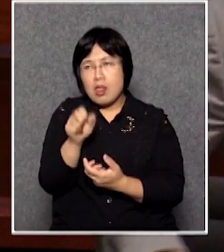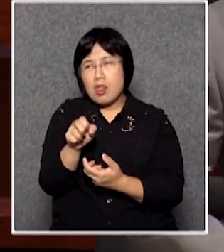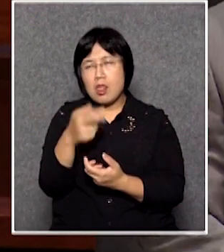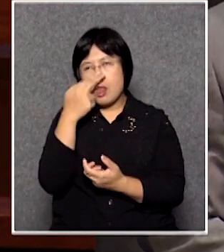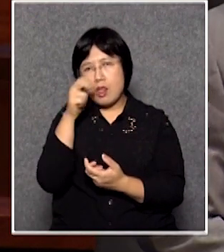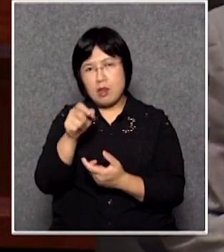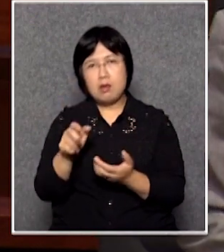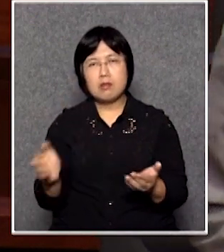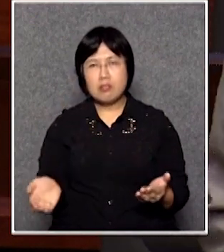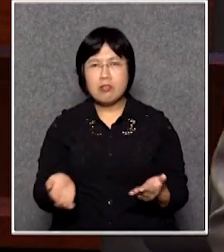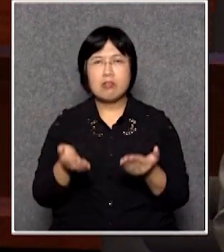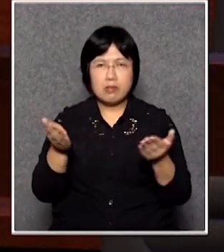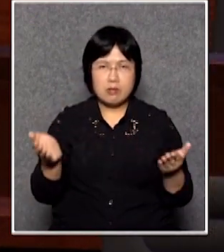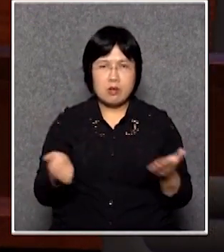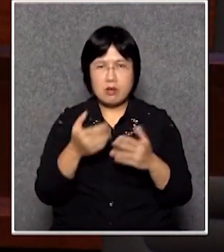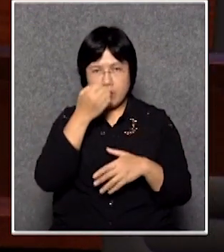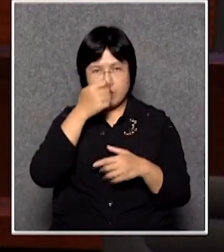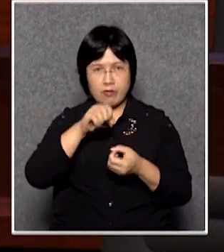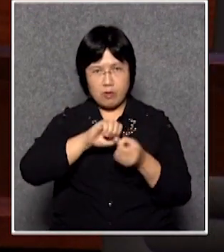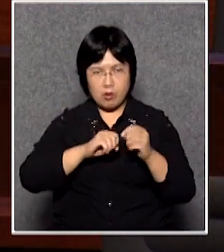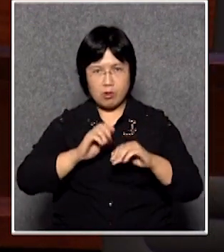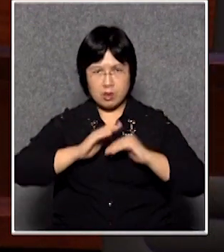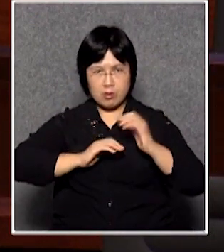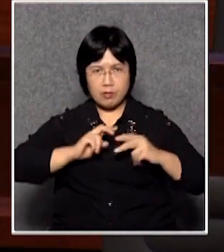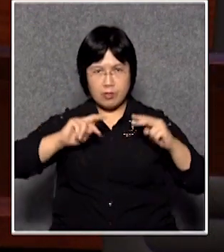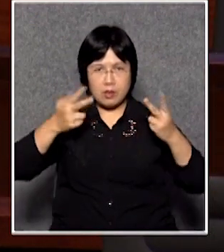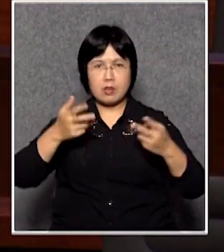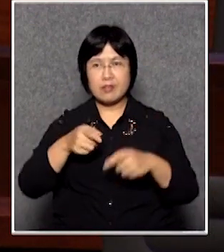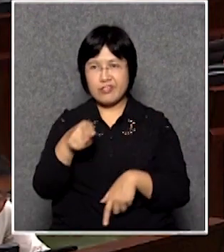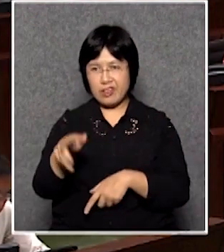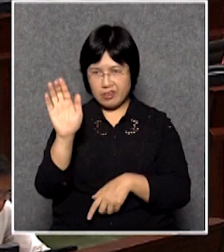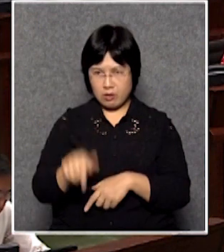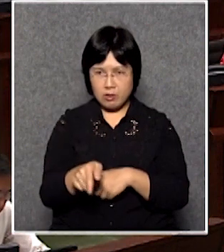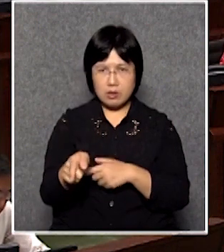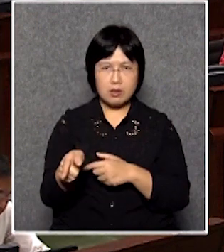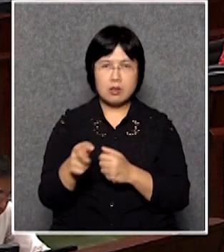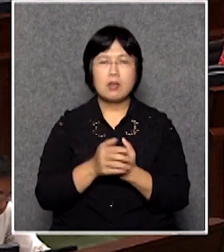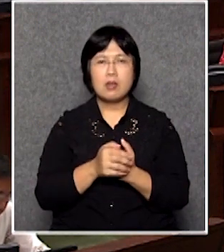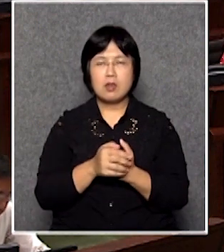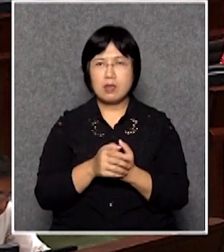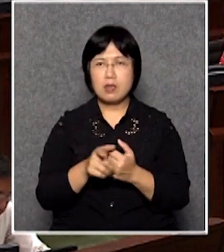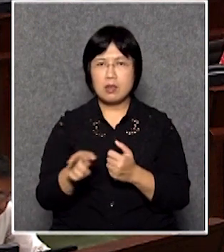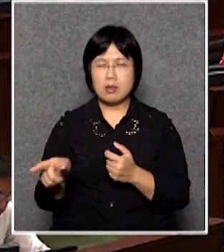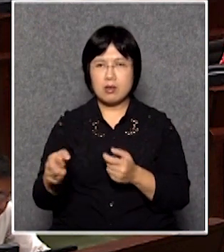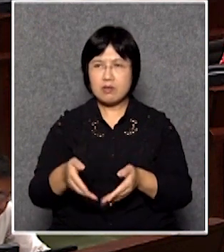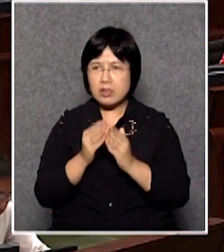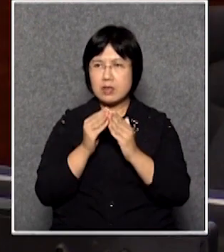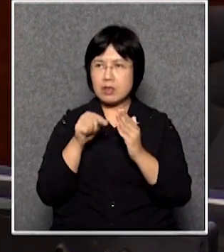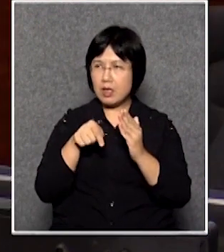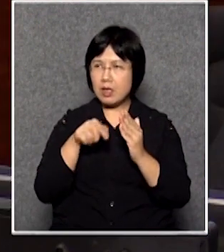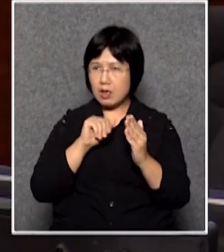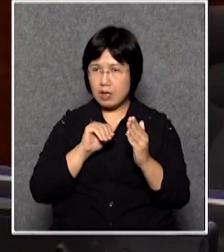會促進這個香港科技的發展，就憑你們，就憑開過一個這樣的局，是